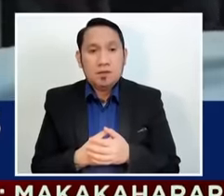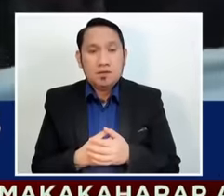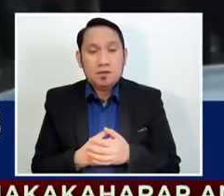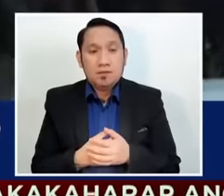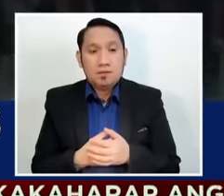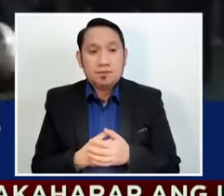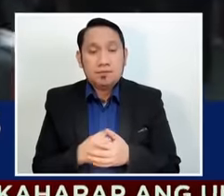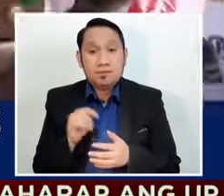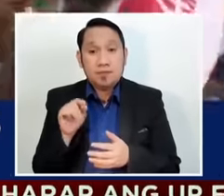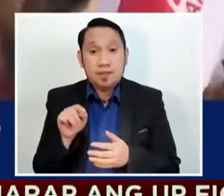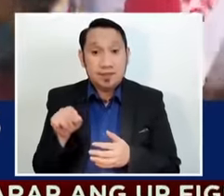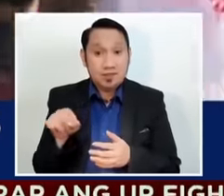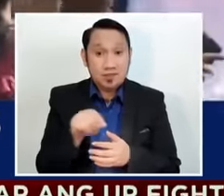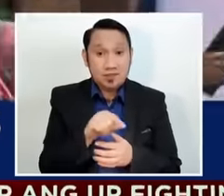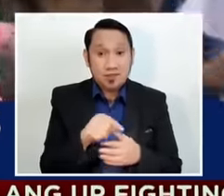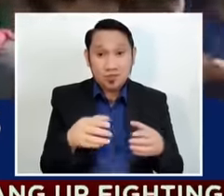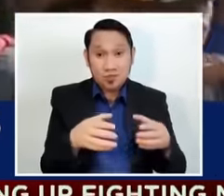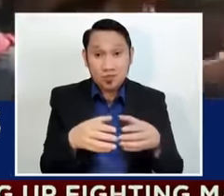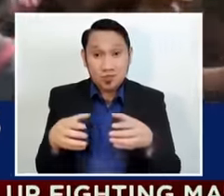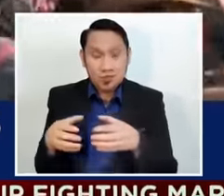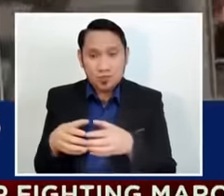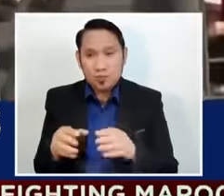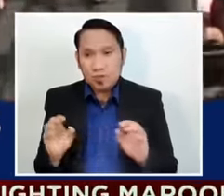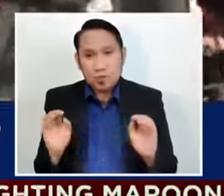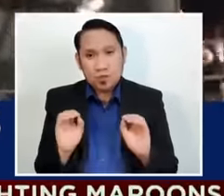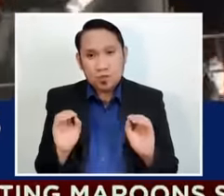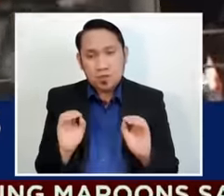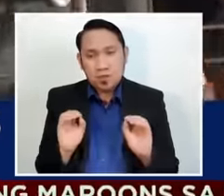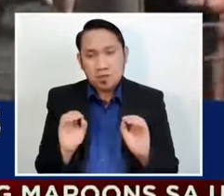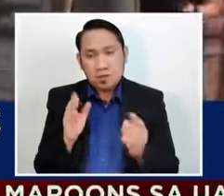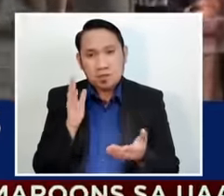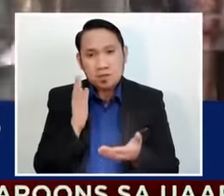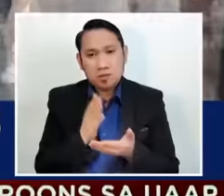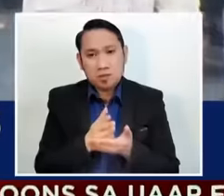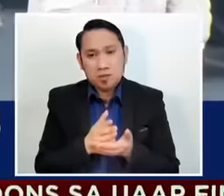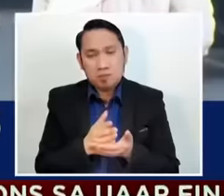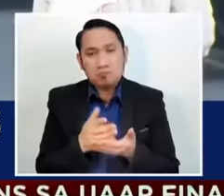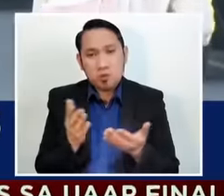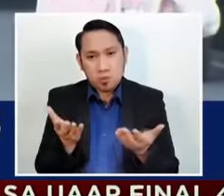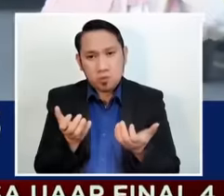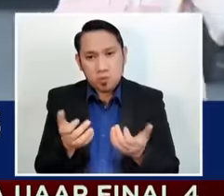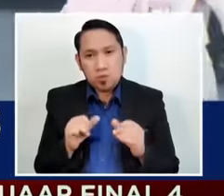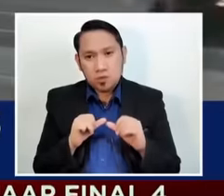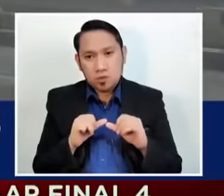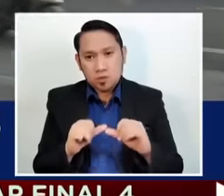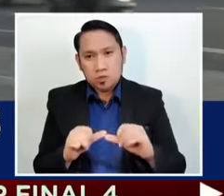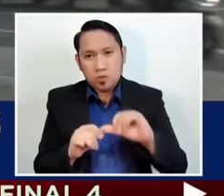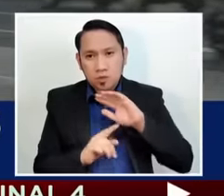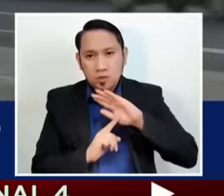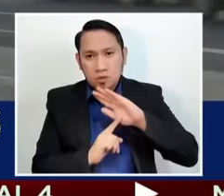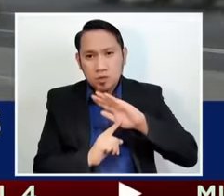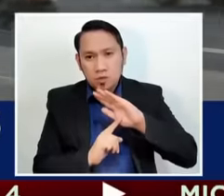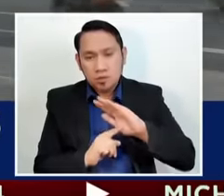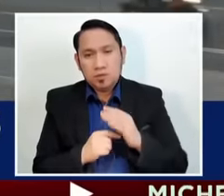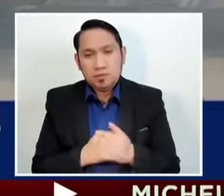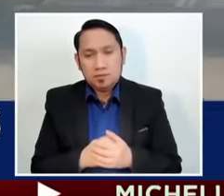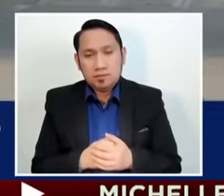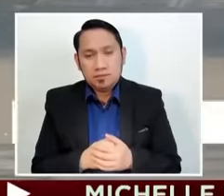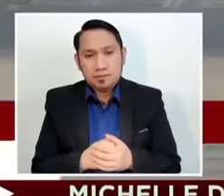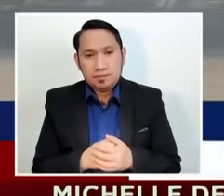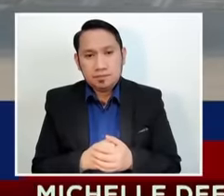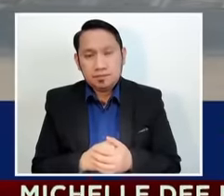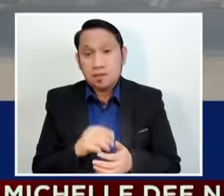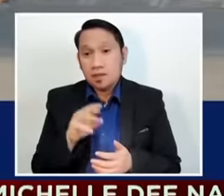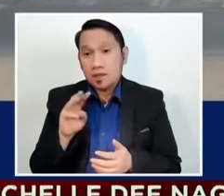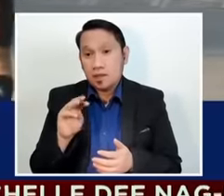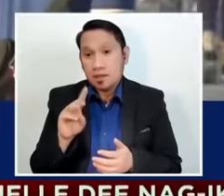sang transport groups, wala pang balak na tapusin ng mga kilos protesta. Base naman sa pagbabantay ng MMDA, walang